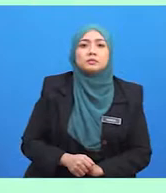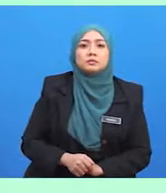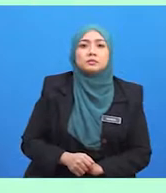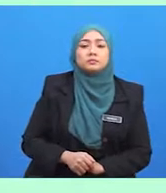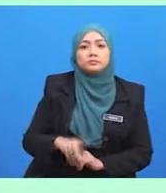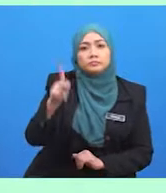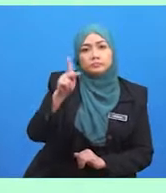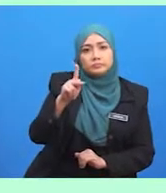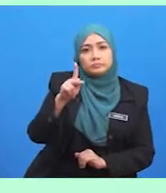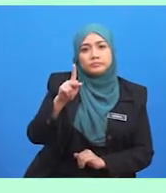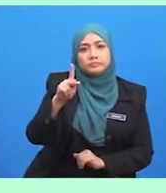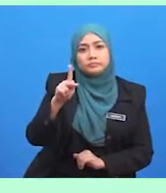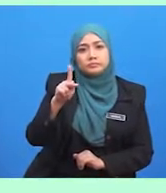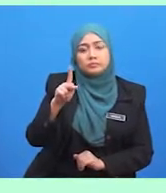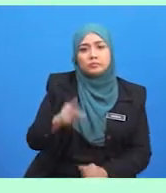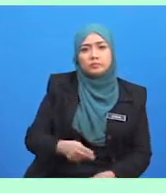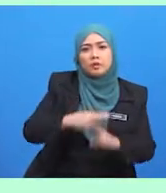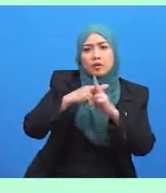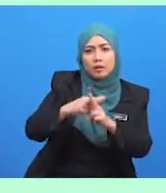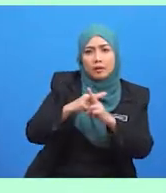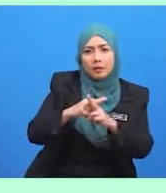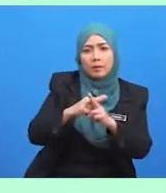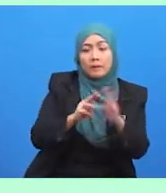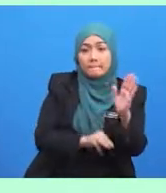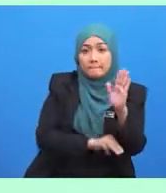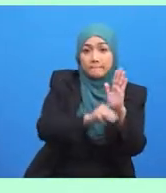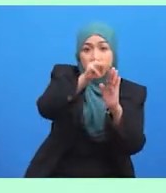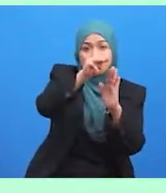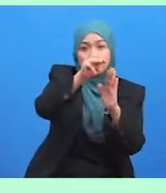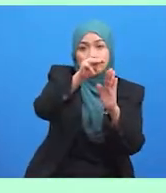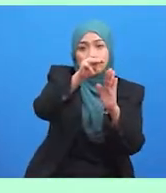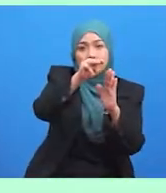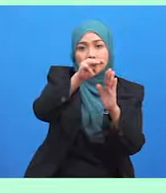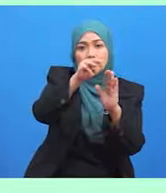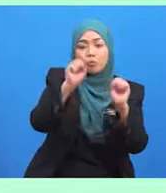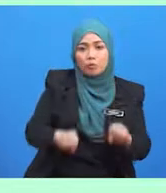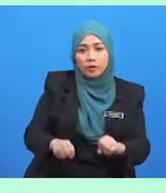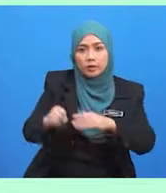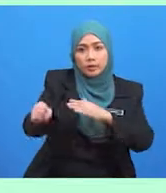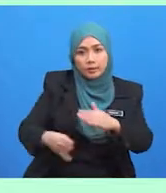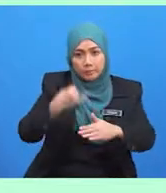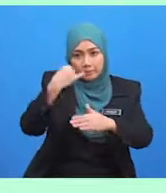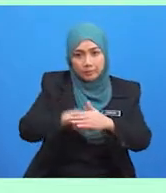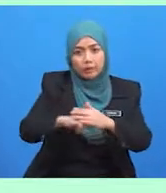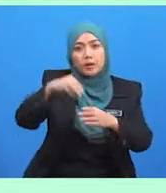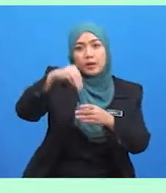Kuota merupakan had maksimum bagi sesuatu barang yang boleh diimport dalam jangka masa